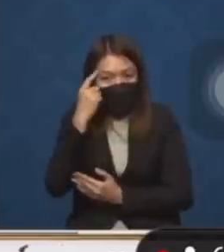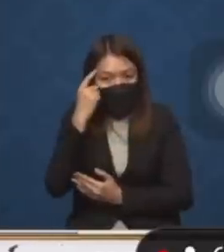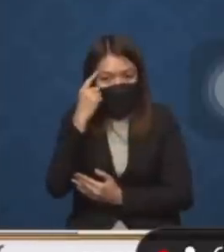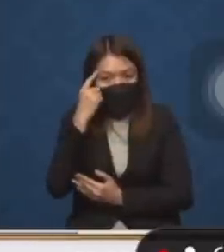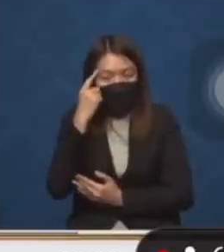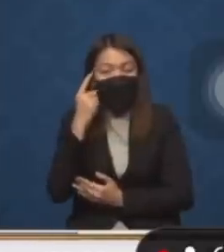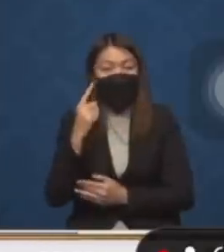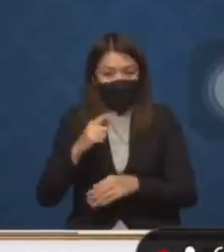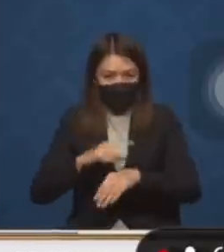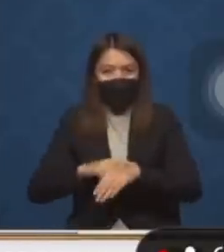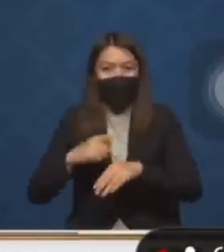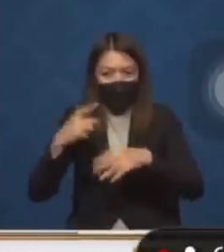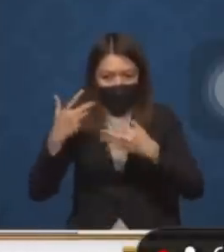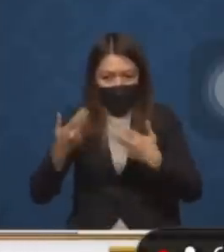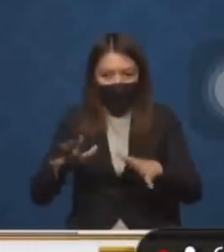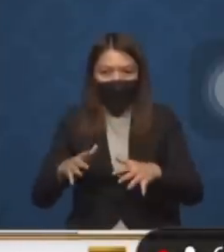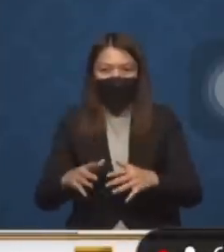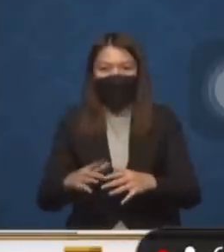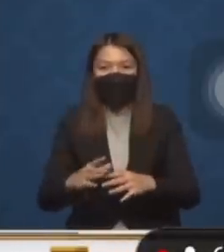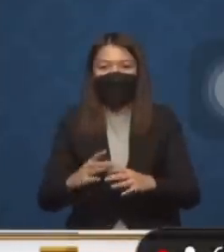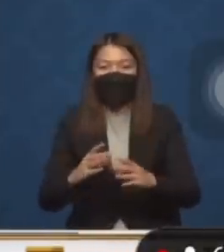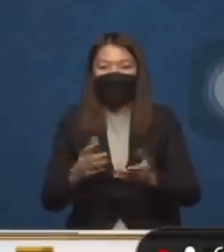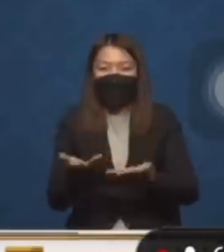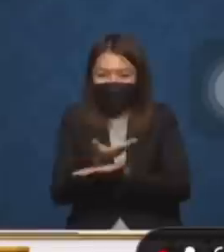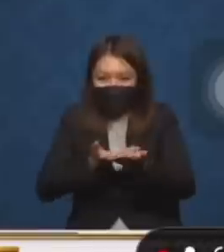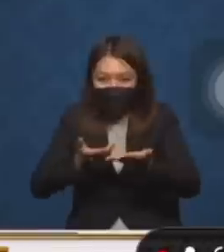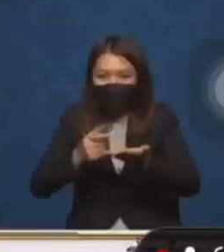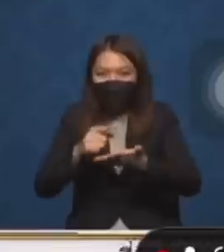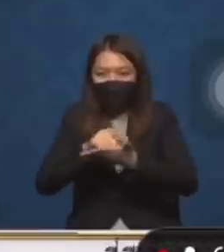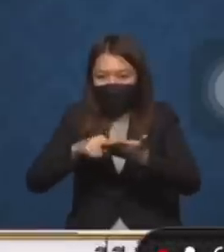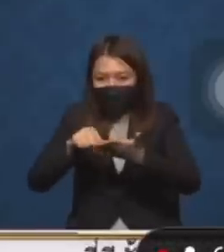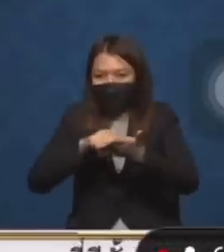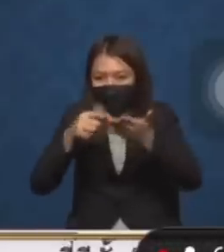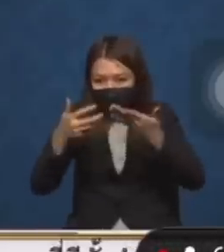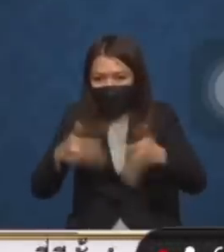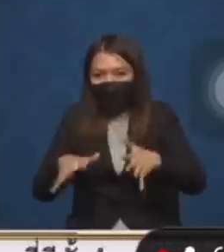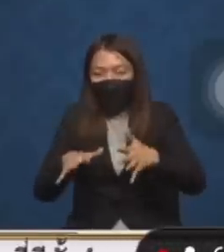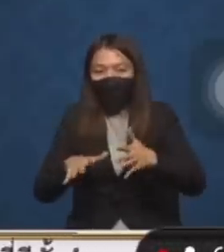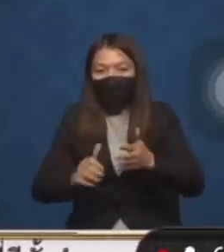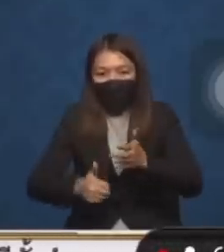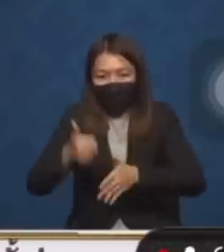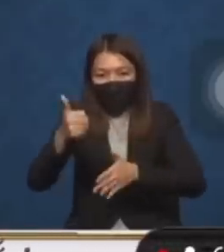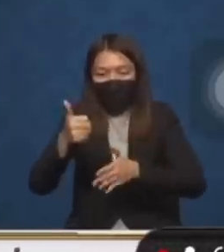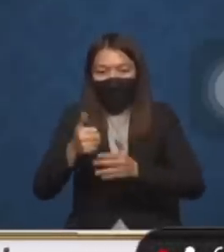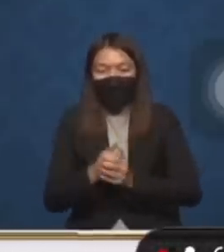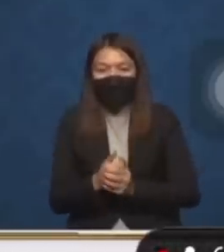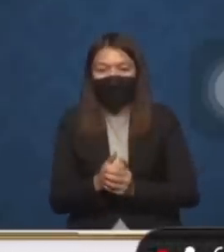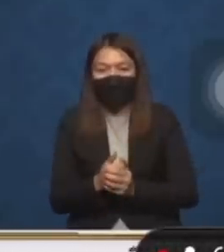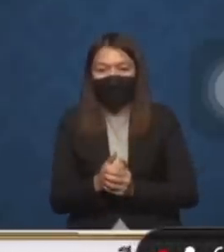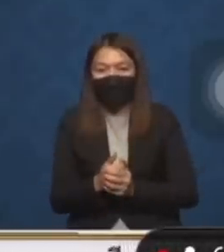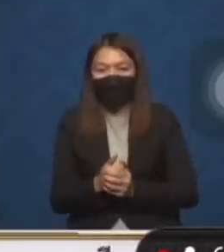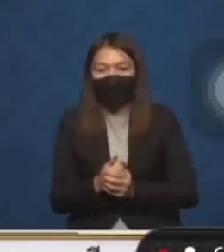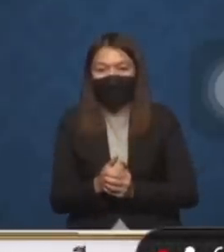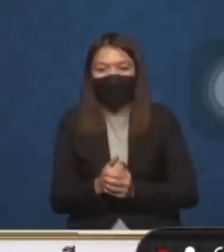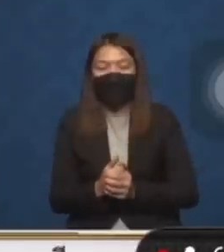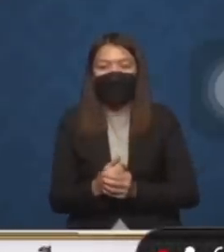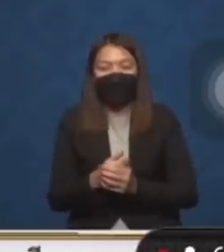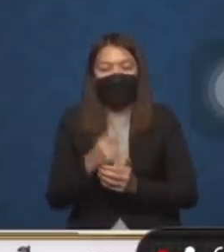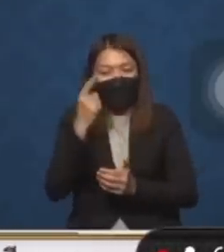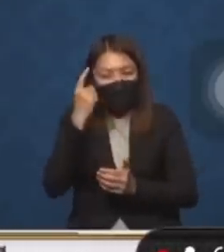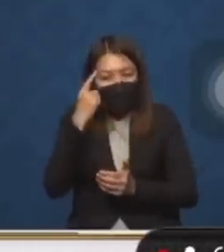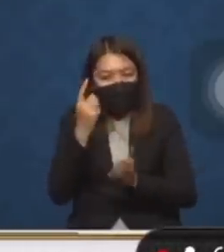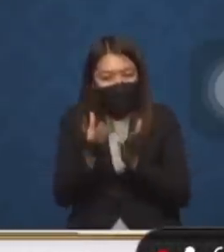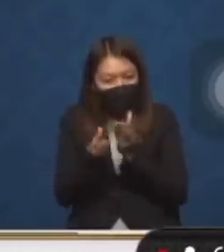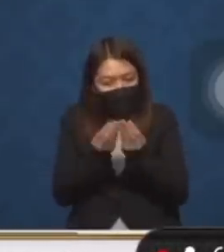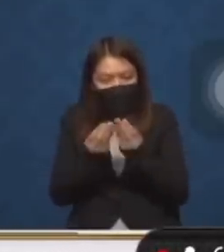วาถเวลาแล้ว ใเมอ เรีสภาษจากกเลตั้งที่ มplain ถของโ ประหาร ทท้งเอาไว้คงจะต้องถกหบยกขนมาศึกษ